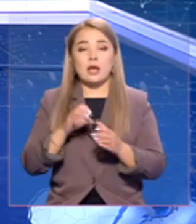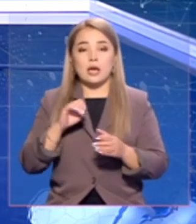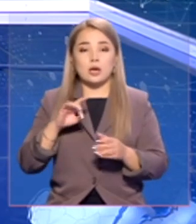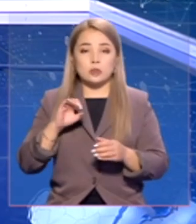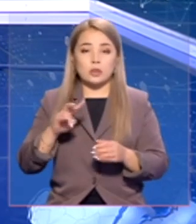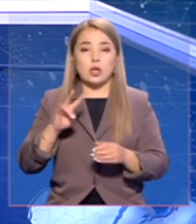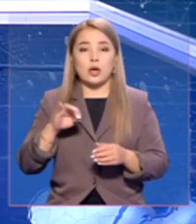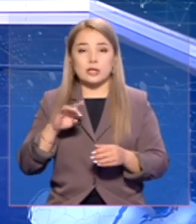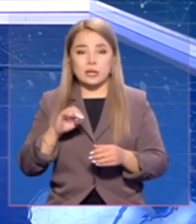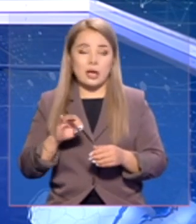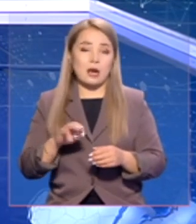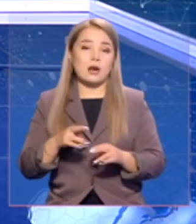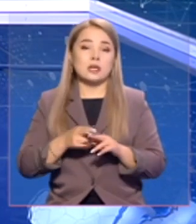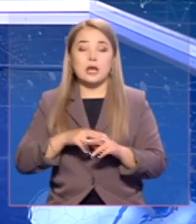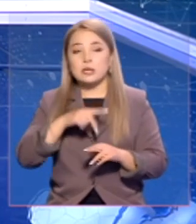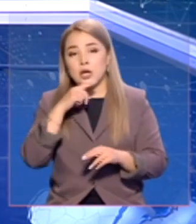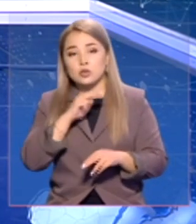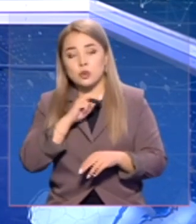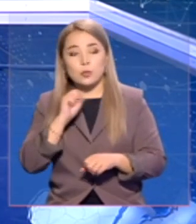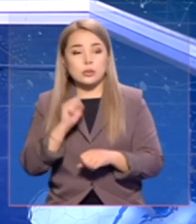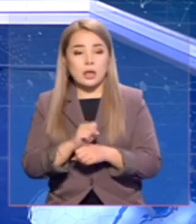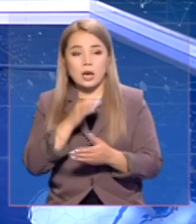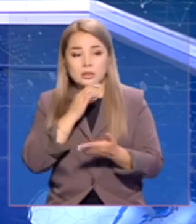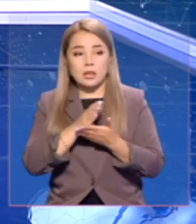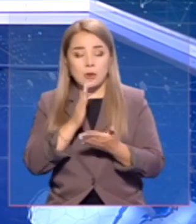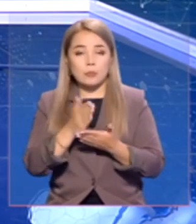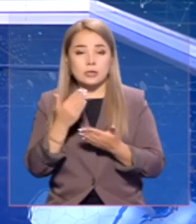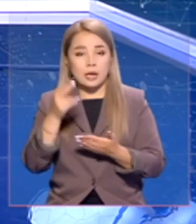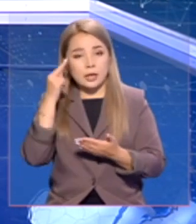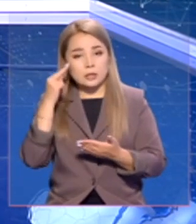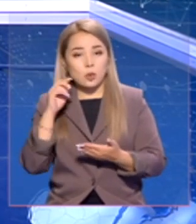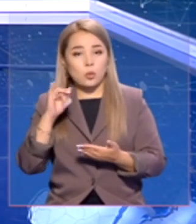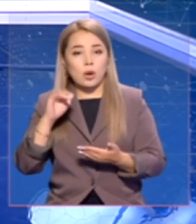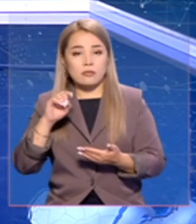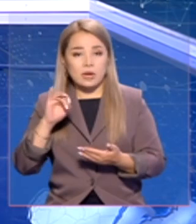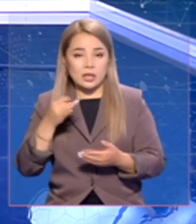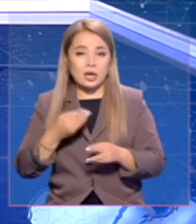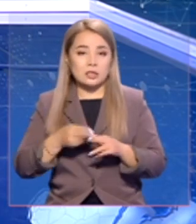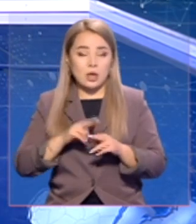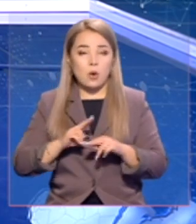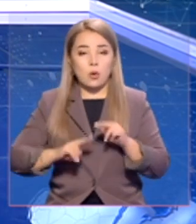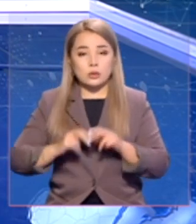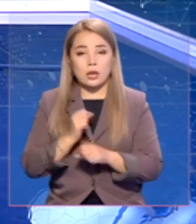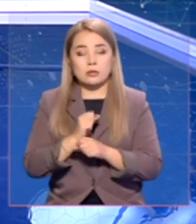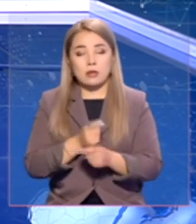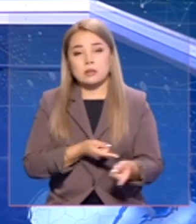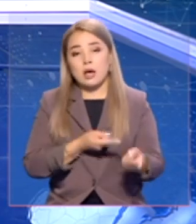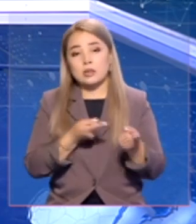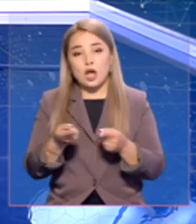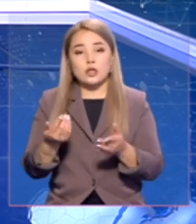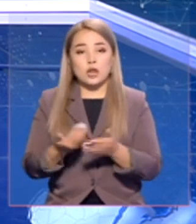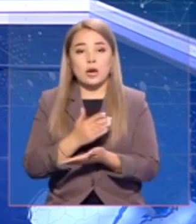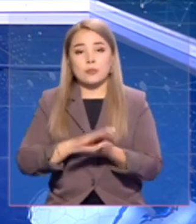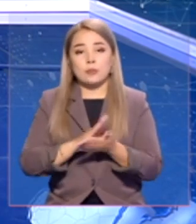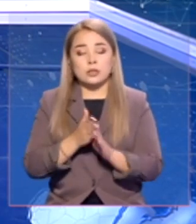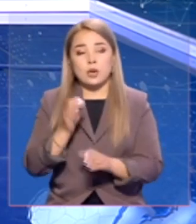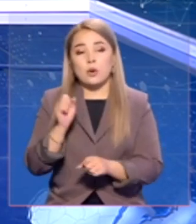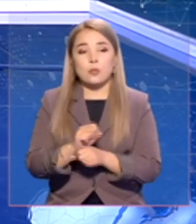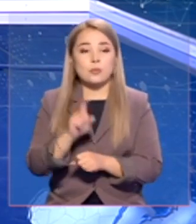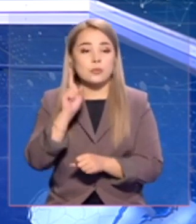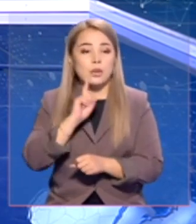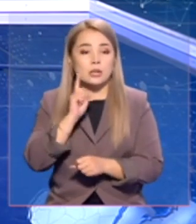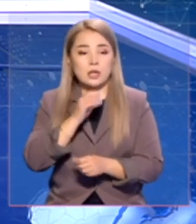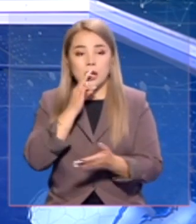Nokia компаниялары Ресейде жұмысын тоқтатқан еді. Ал қытайлық Huawei қондырғылар тасымалы бойынша жаңа келісімдерді тоқтата